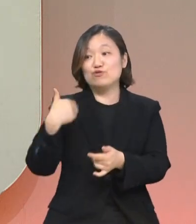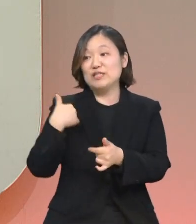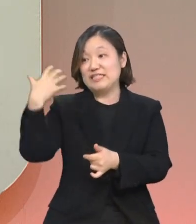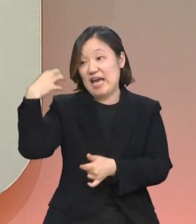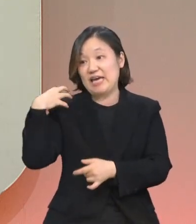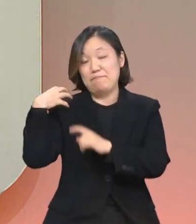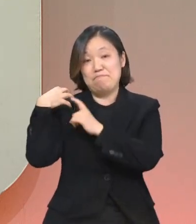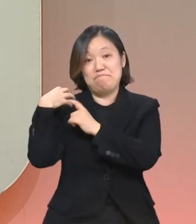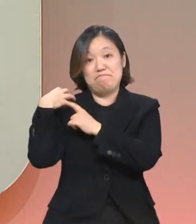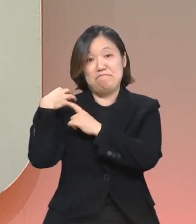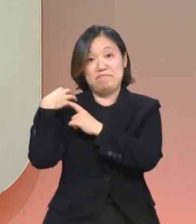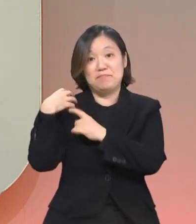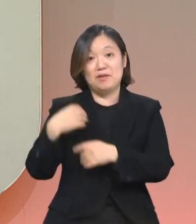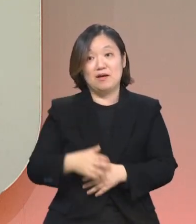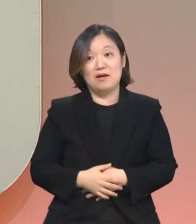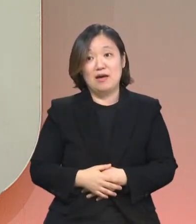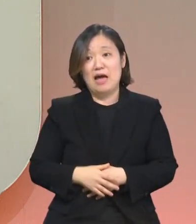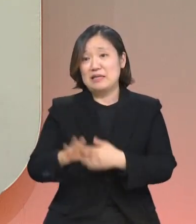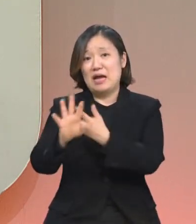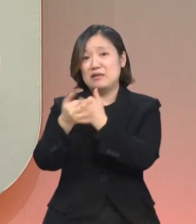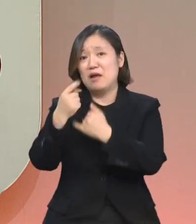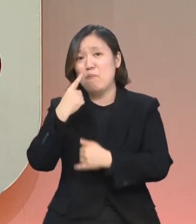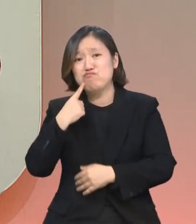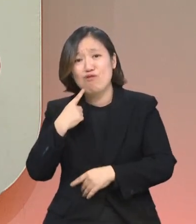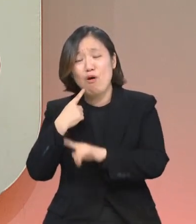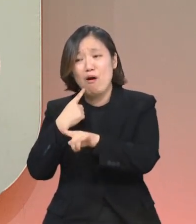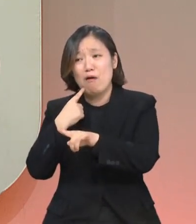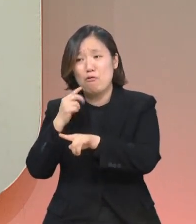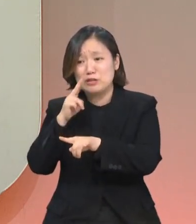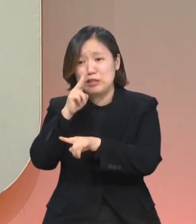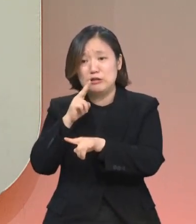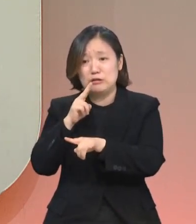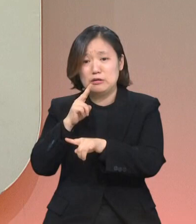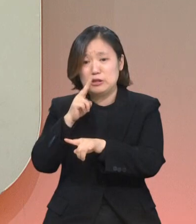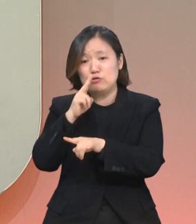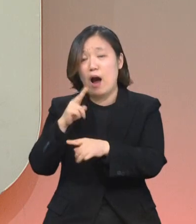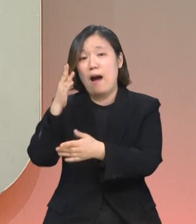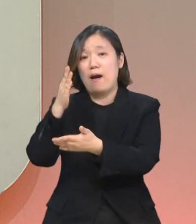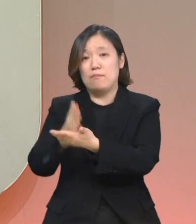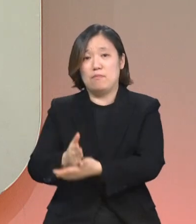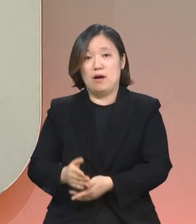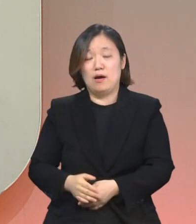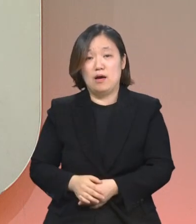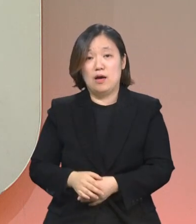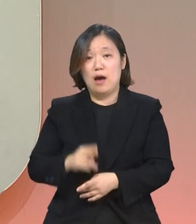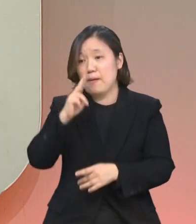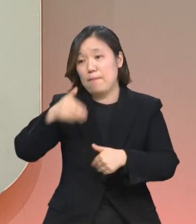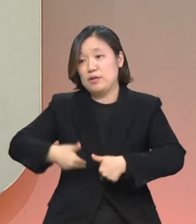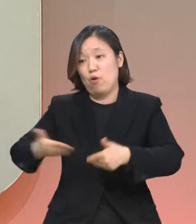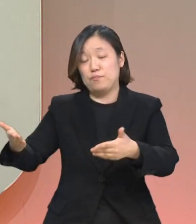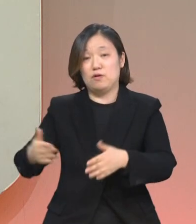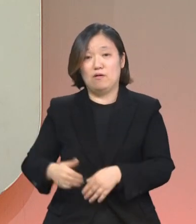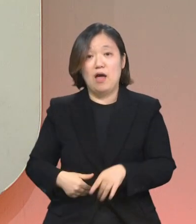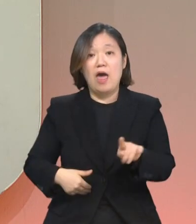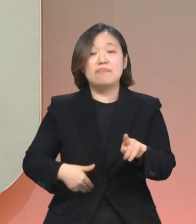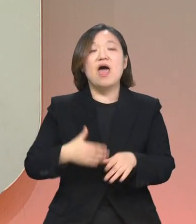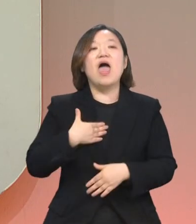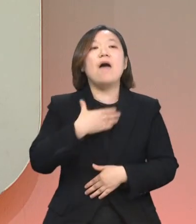그리고 누구를 부러워하거나 질투하는 마음이 점점 사라져요 다 자기야 지금 복대로 살아갈 뿐인데